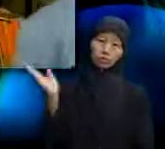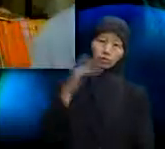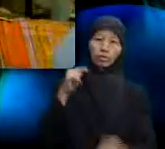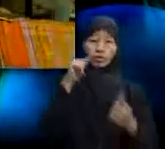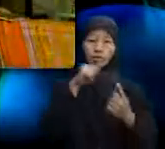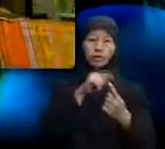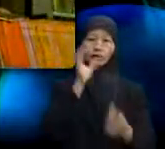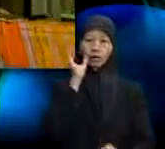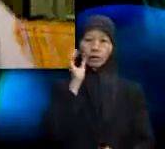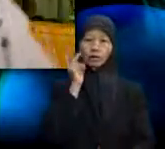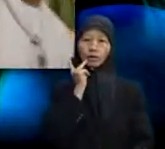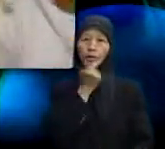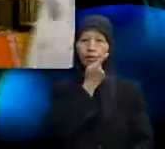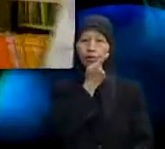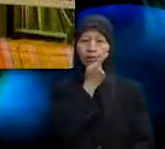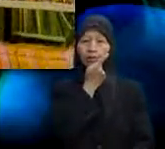Jom kita ke kantin pula. Jom.